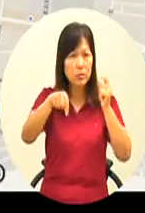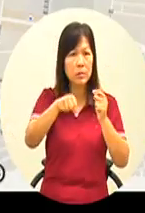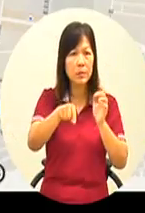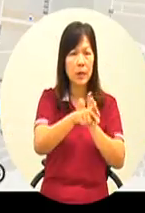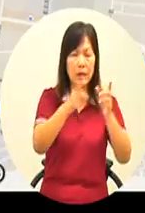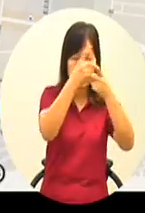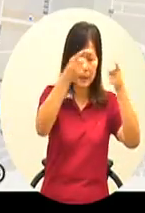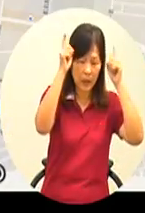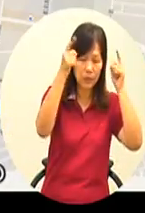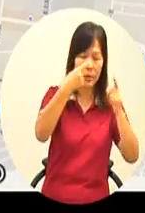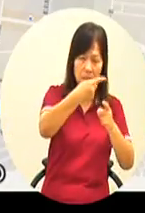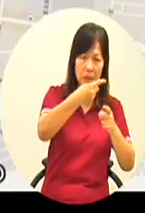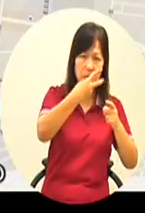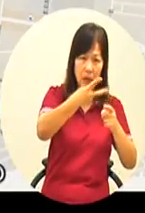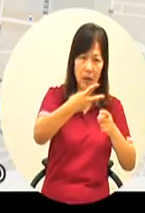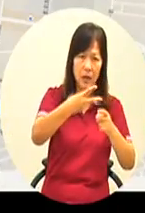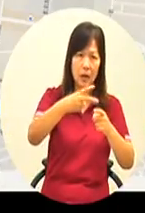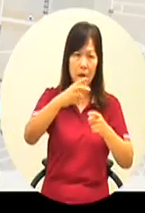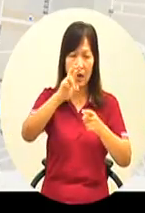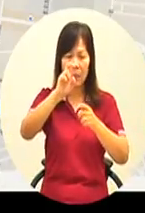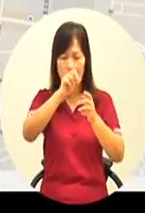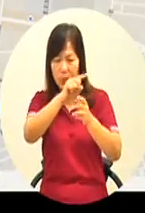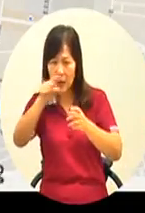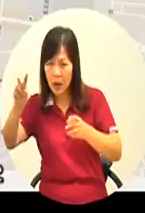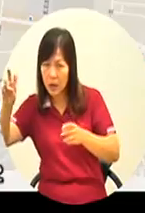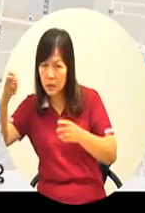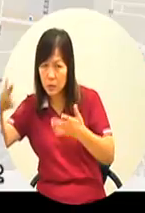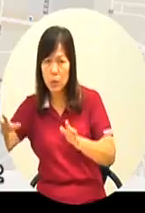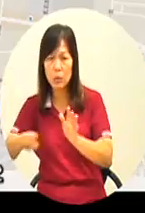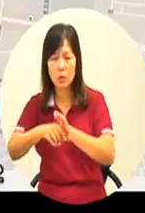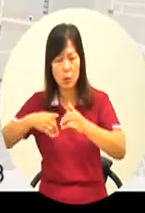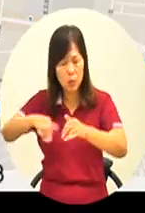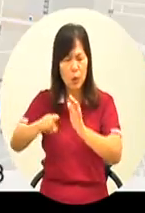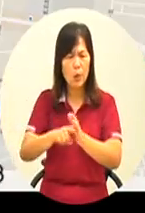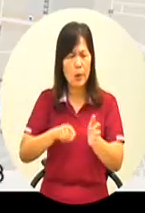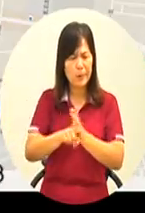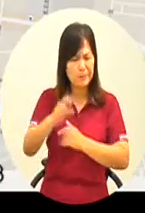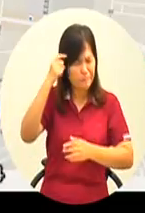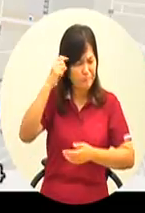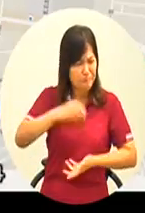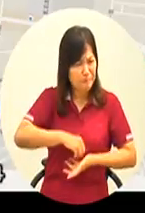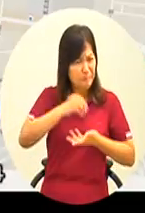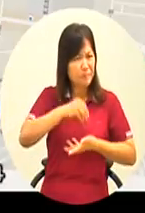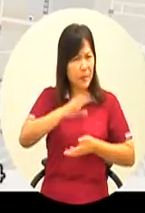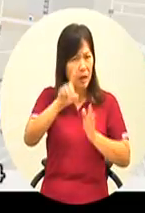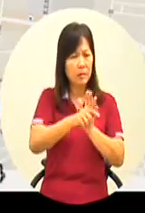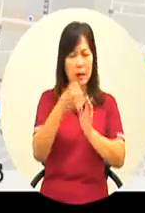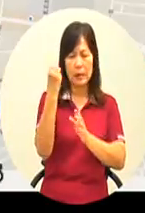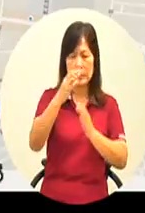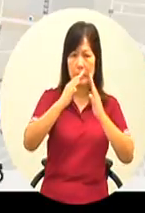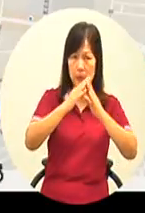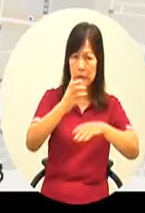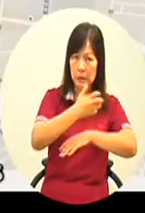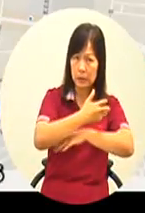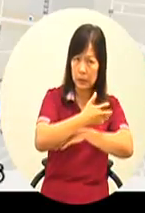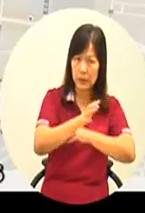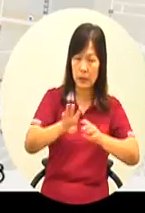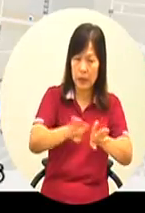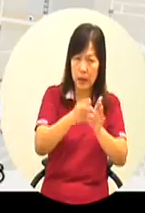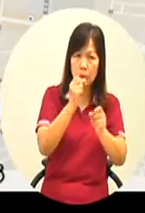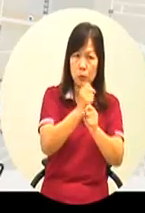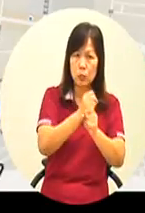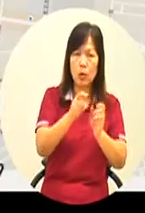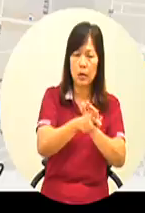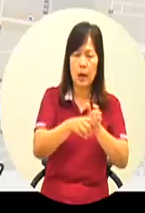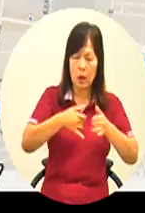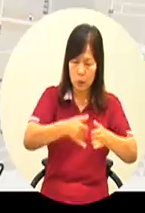学一路大学一街一直变到二十几，我一直很担心哈。新市镇的开发，我觉得道路命名真的要去重